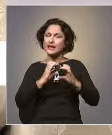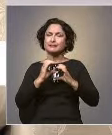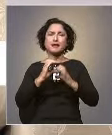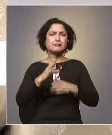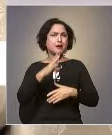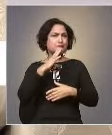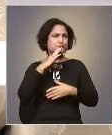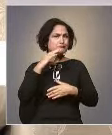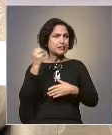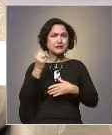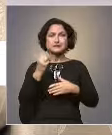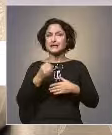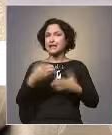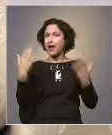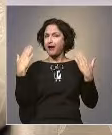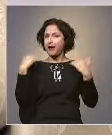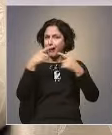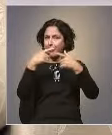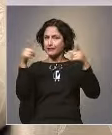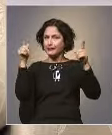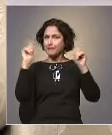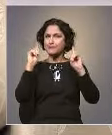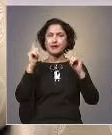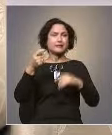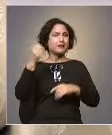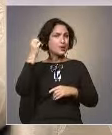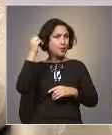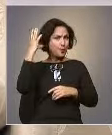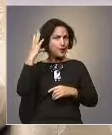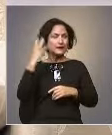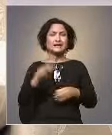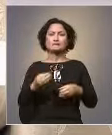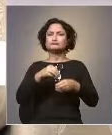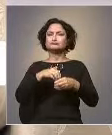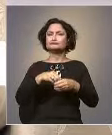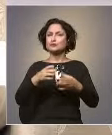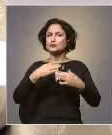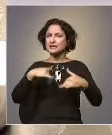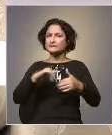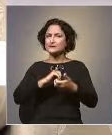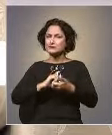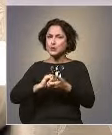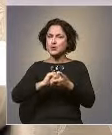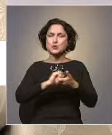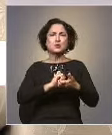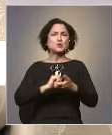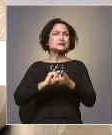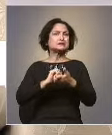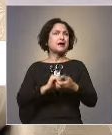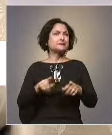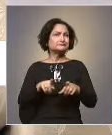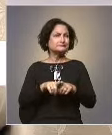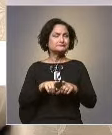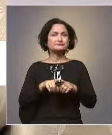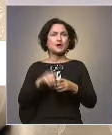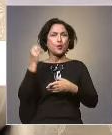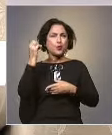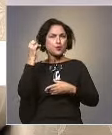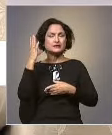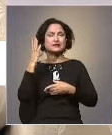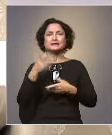на науките. Той е член на много наши и чужди организации, като Съюза на учените в България, на Академията на науките в Нью-Йорк, на